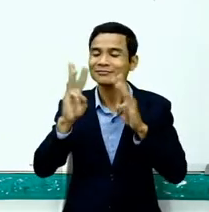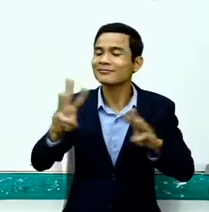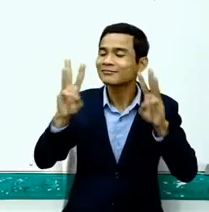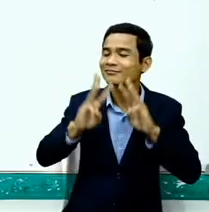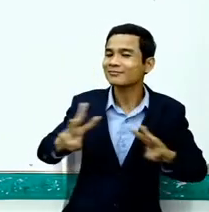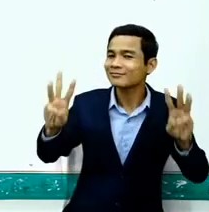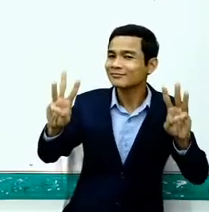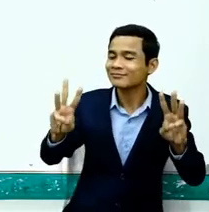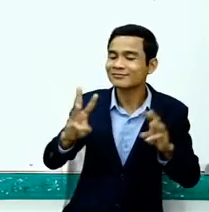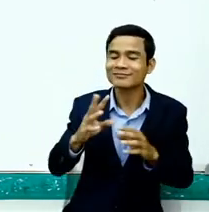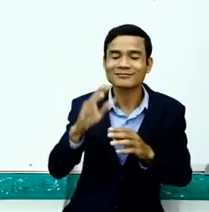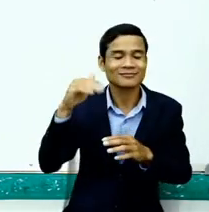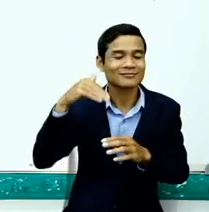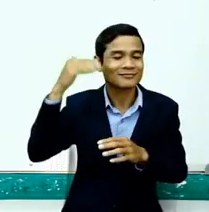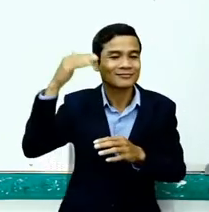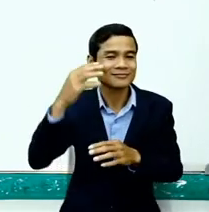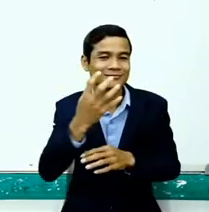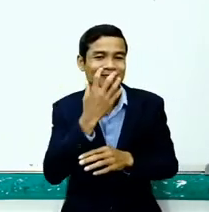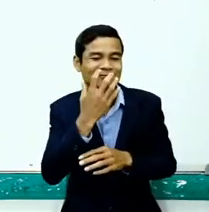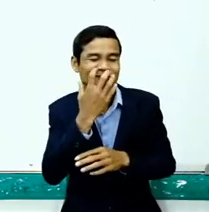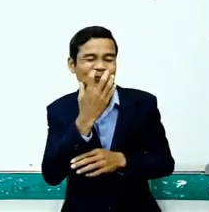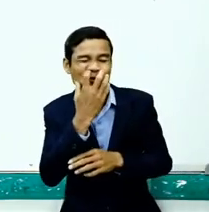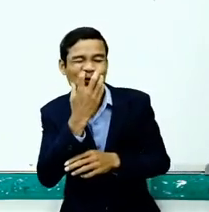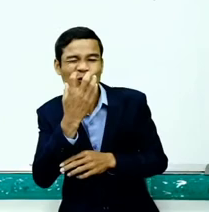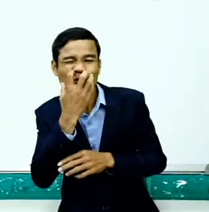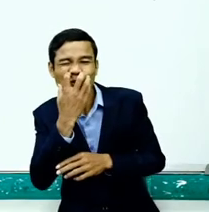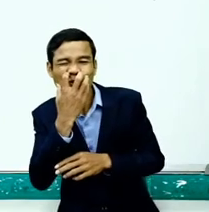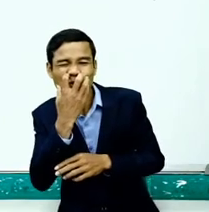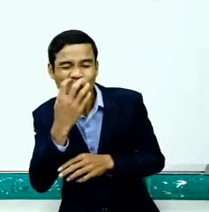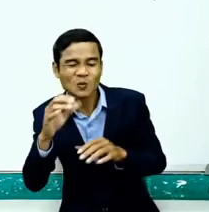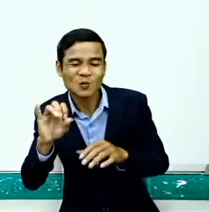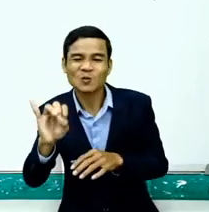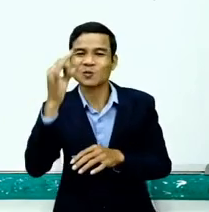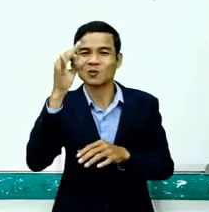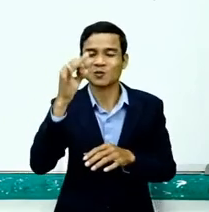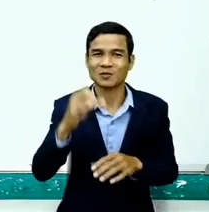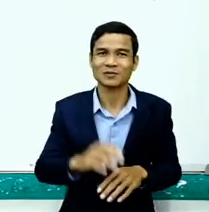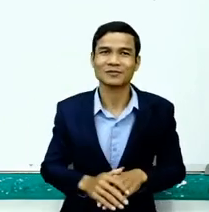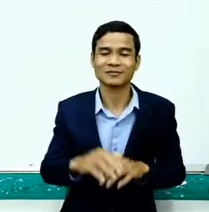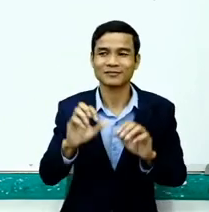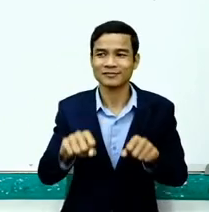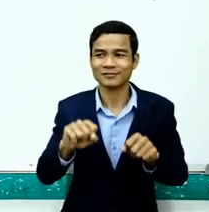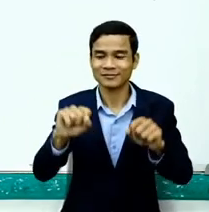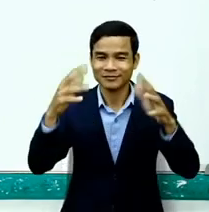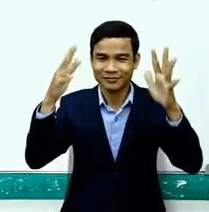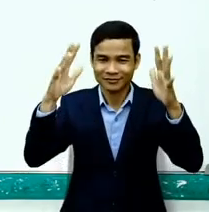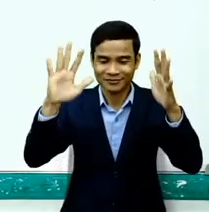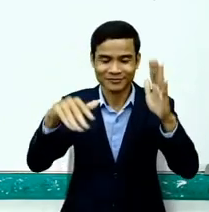កកកកអ្នកស្រុកគេថាគ្រប់គ្នាទាំងជ្រូកទាំងមន់ទាំងទាចោចេះគ្នាស្រែច្រៀងឡោឡាកាប់កាប់ថាខ្ញុំដាស់មុខកកកកថាខ្ញុំមិនអើយបងជ្រូកក៏ទៀងថយក្រោយទៅមុខដោយធ្វើរឹកសង្ហាអីយ៉ាអីយ៉ាបងជ្រូកអ៊ីកអ៊ូកអ៊ីកអ៊ូកឈ្នះគេចា